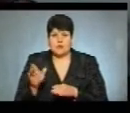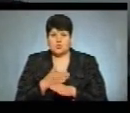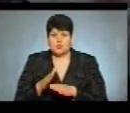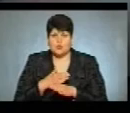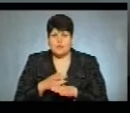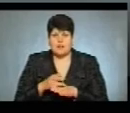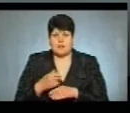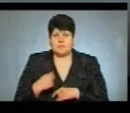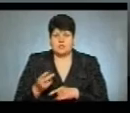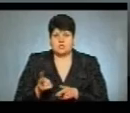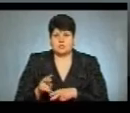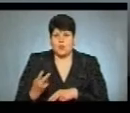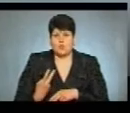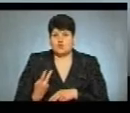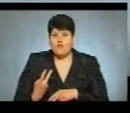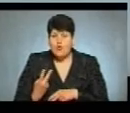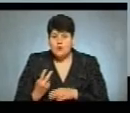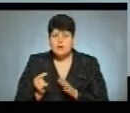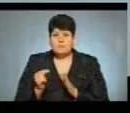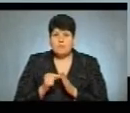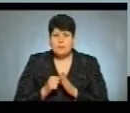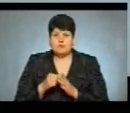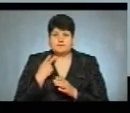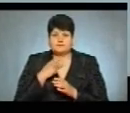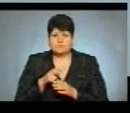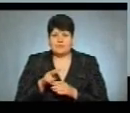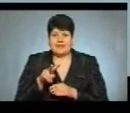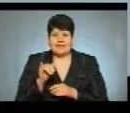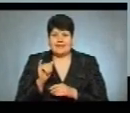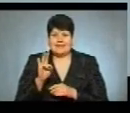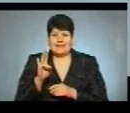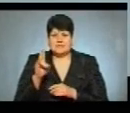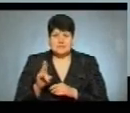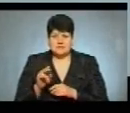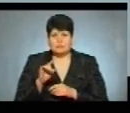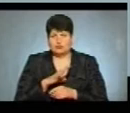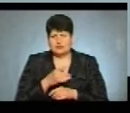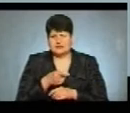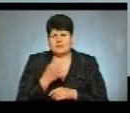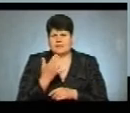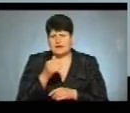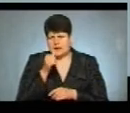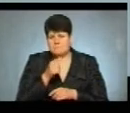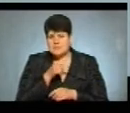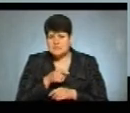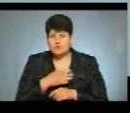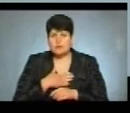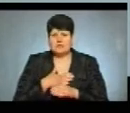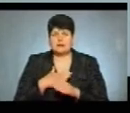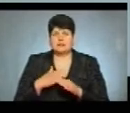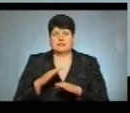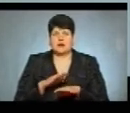ми удвох залишились. І потрапили ми в концтабір в місто Лінц, відбули там кілька місяців. У мене на ногах